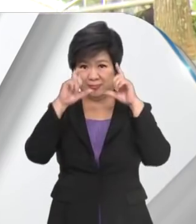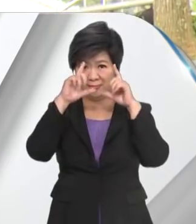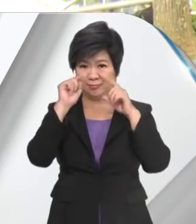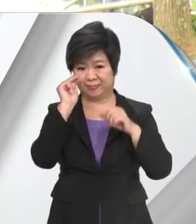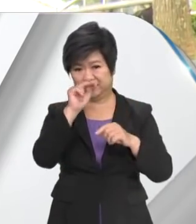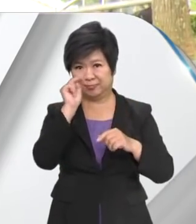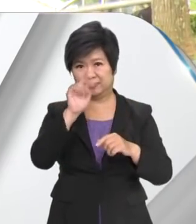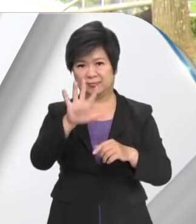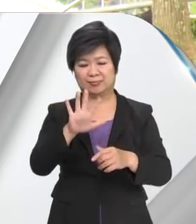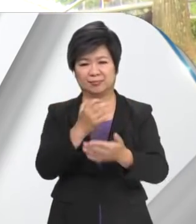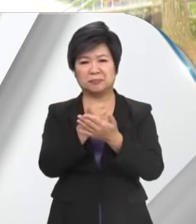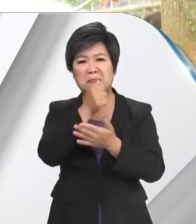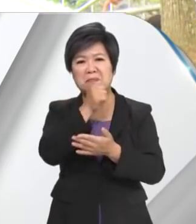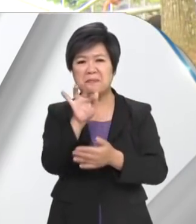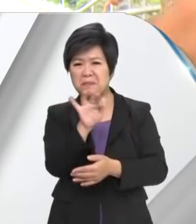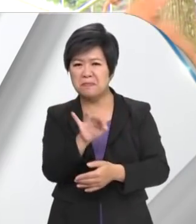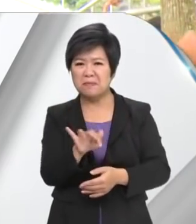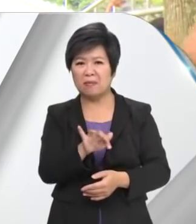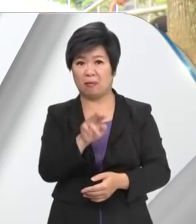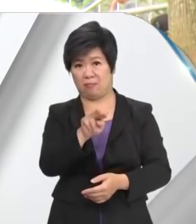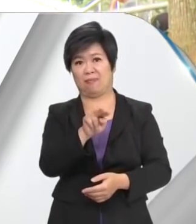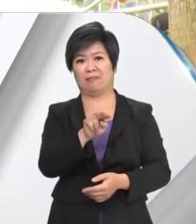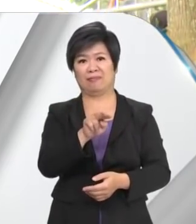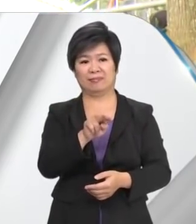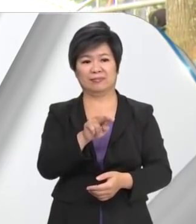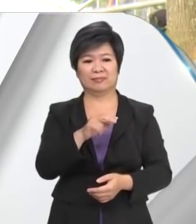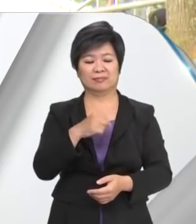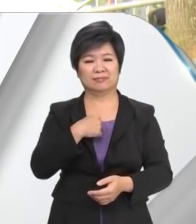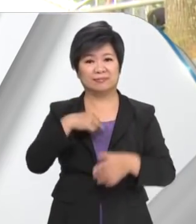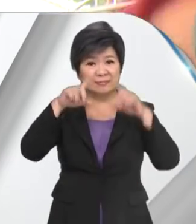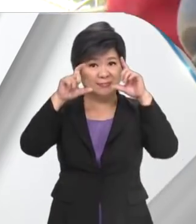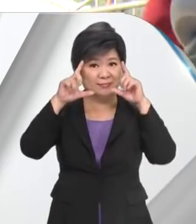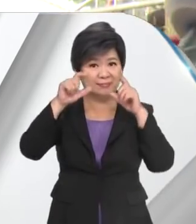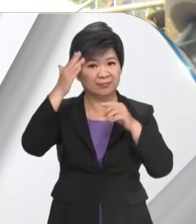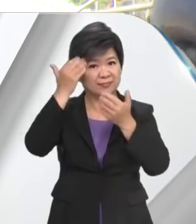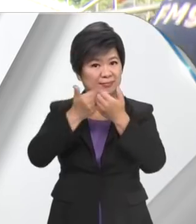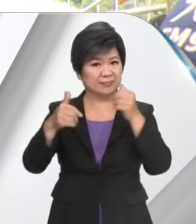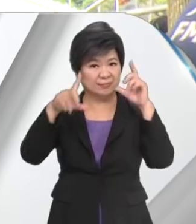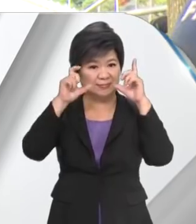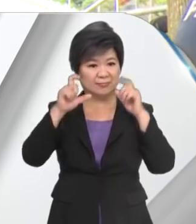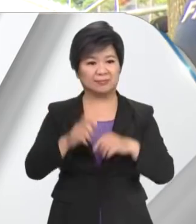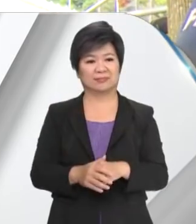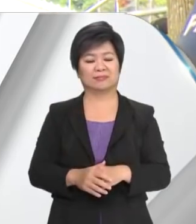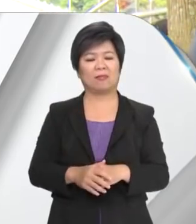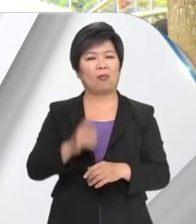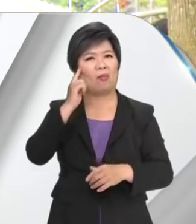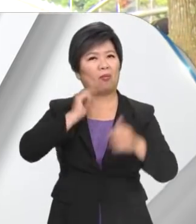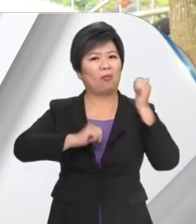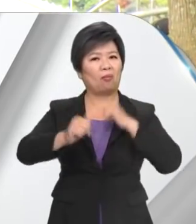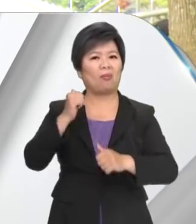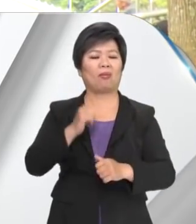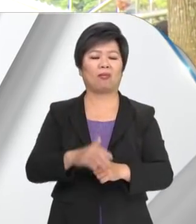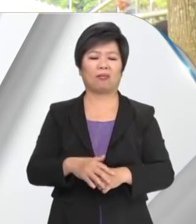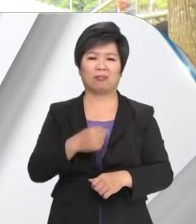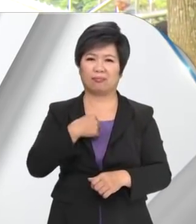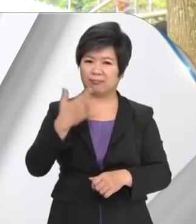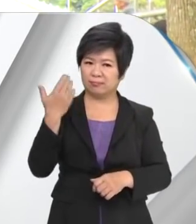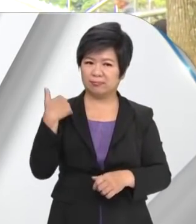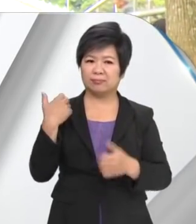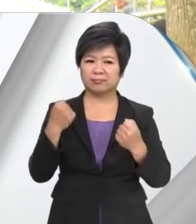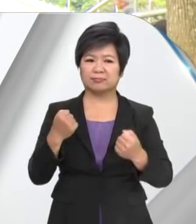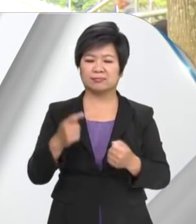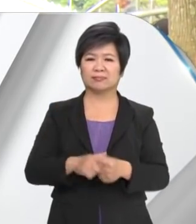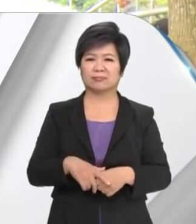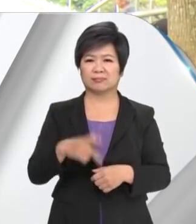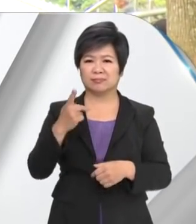们都会留言嘛，很亲嘛，看到我的照片，我头份照片，他会想就回想到哇，我那当时在斗安平当兵的